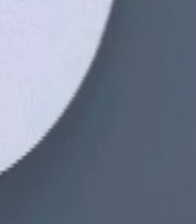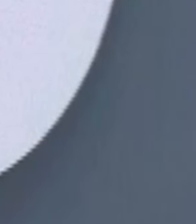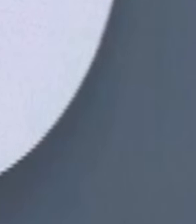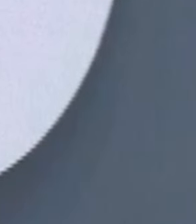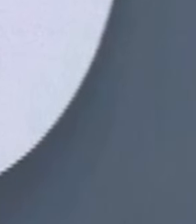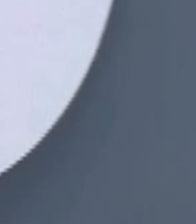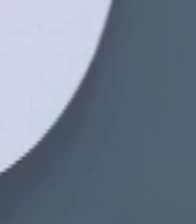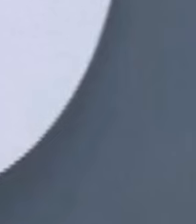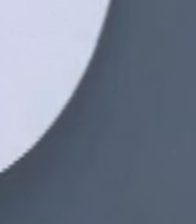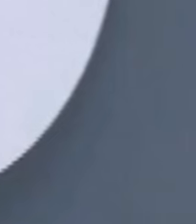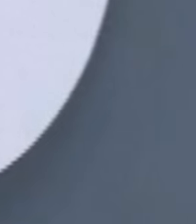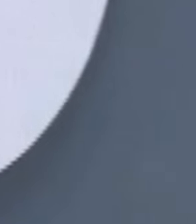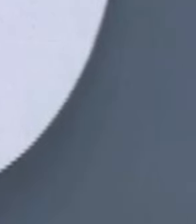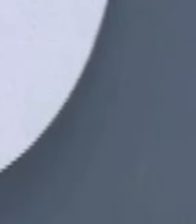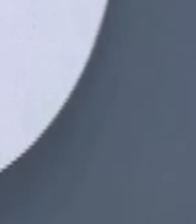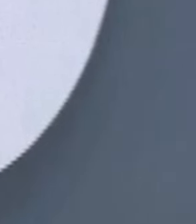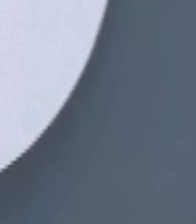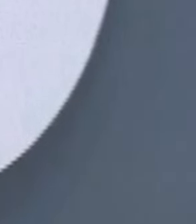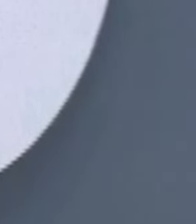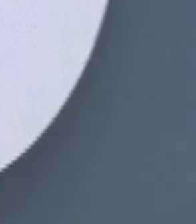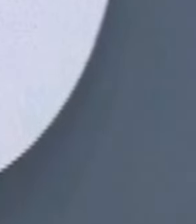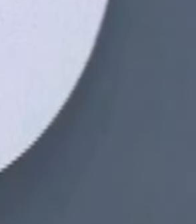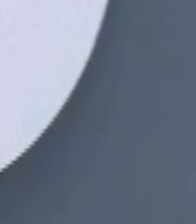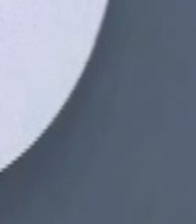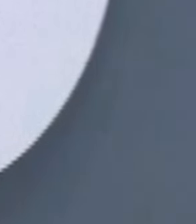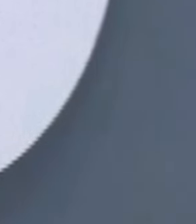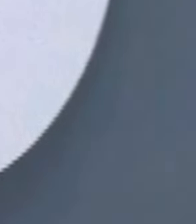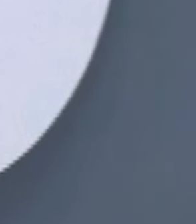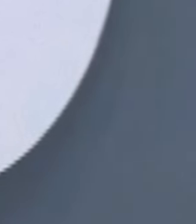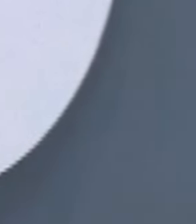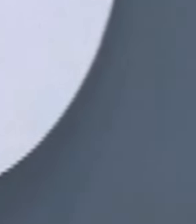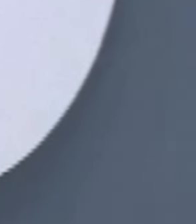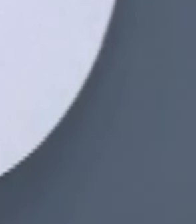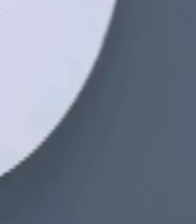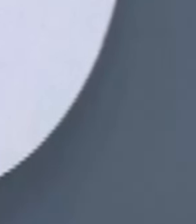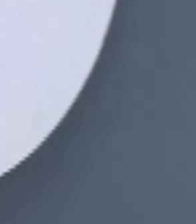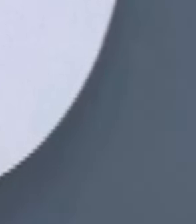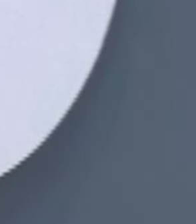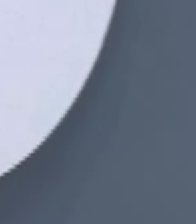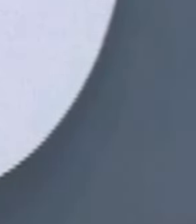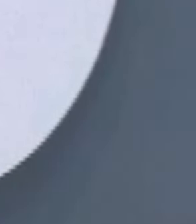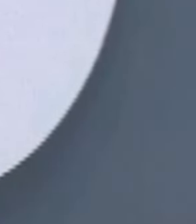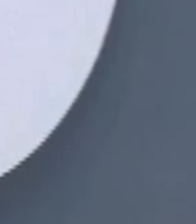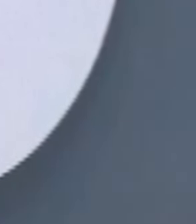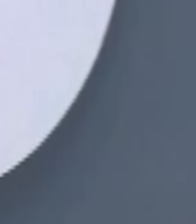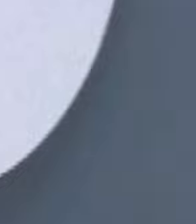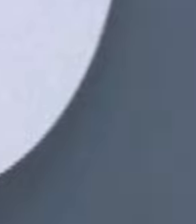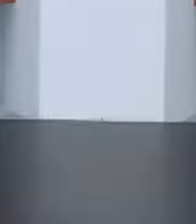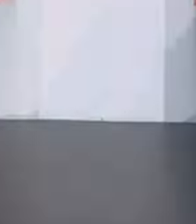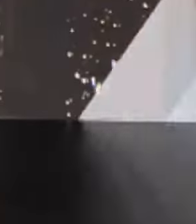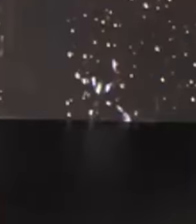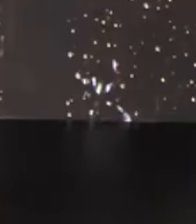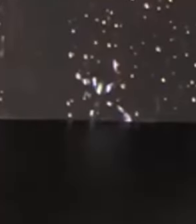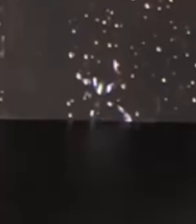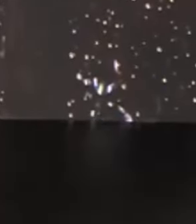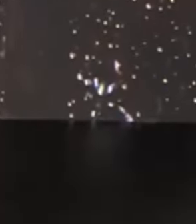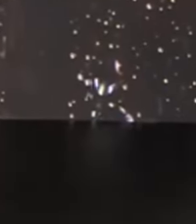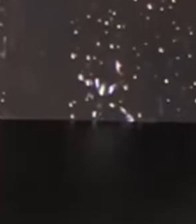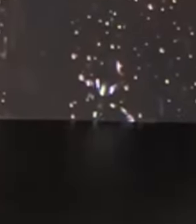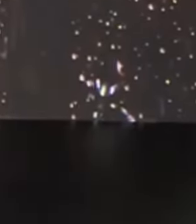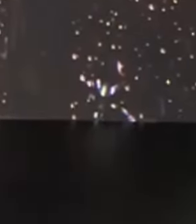Армысыз ардақты ағайын, студияда Мөлдір Абдырайым. Сен бі 24-ші тамызға арнаған ауырай болжам мен таныс болыңыздар. Солтүстікте жауын